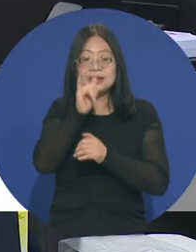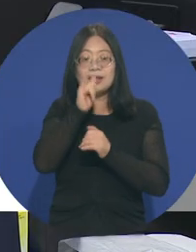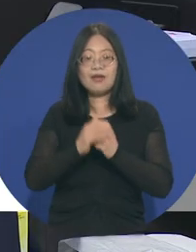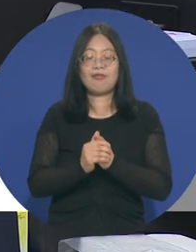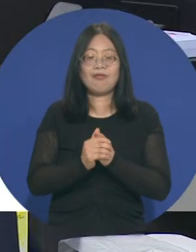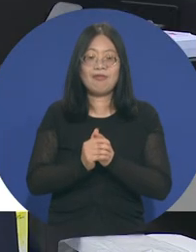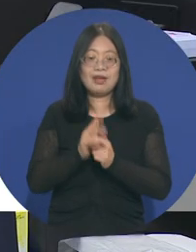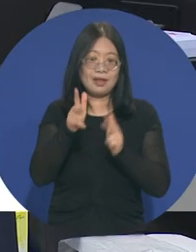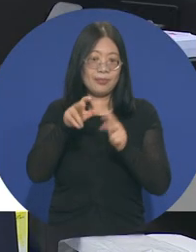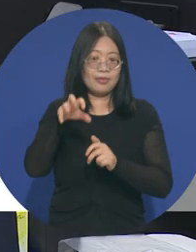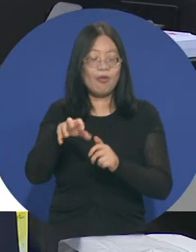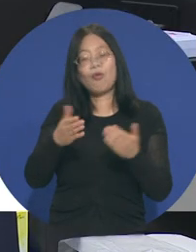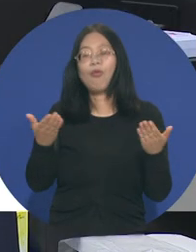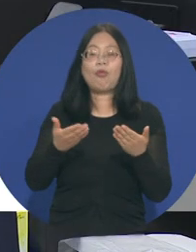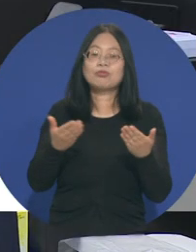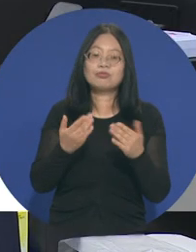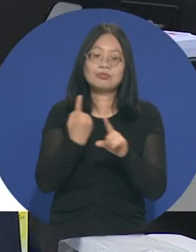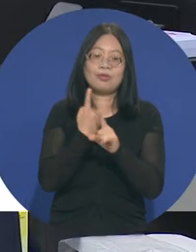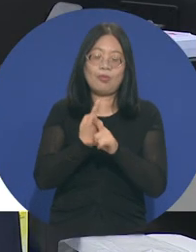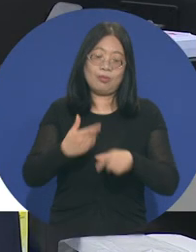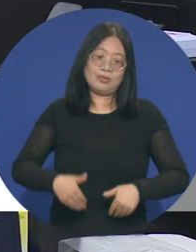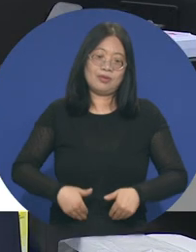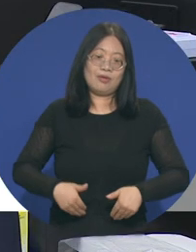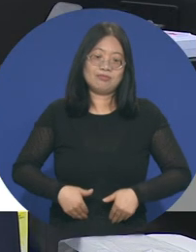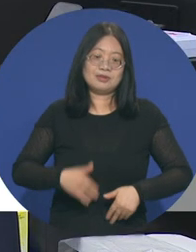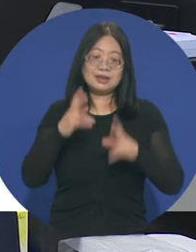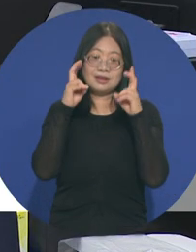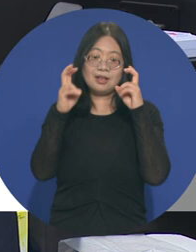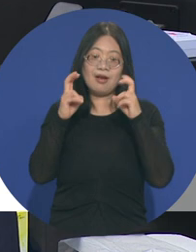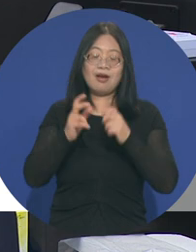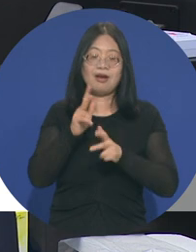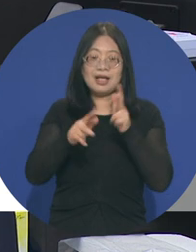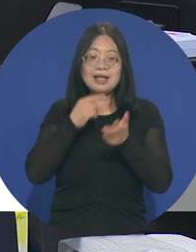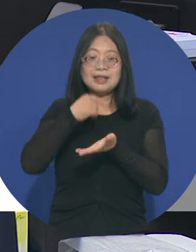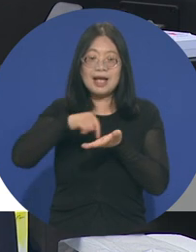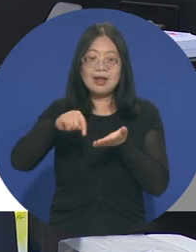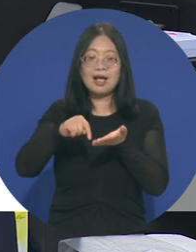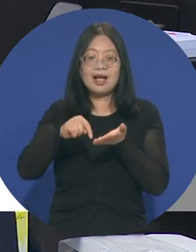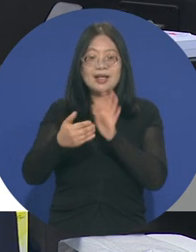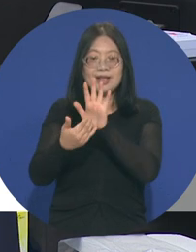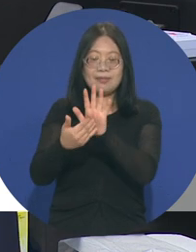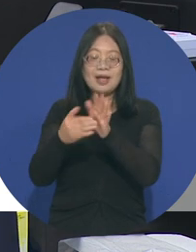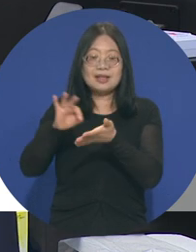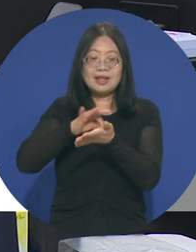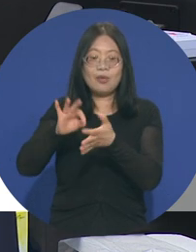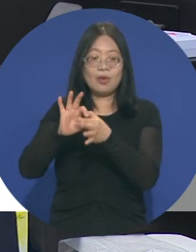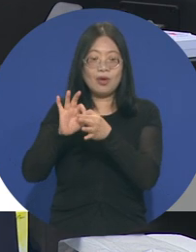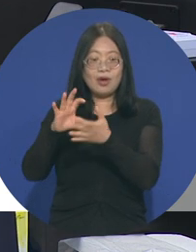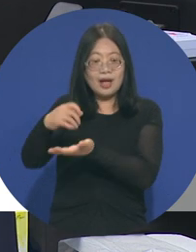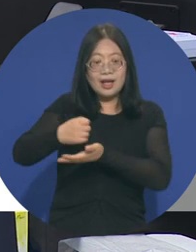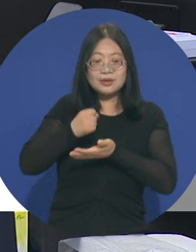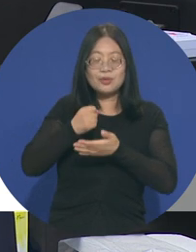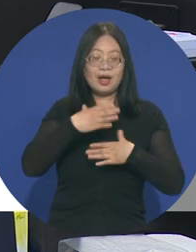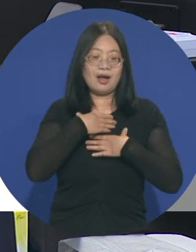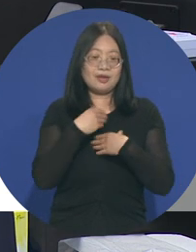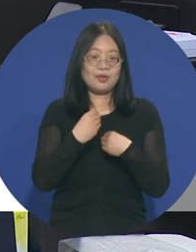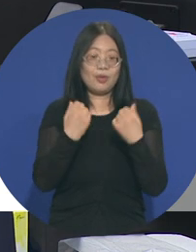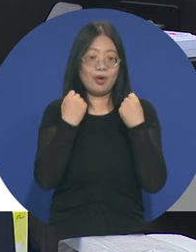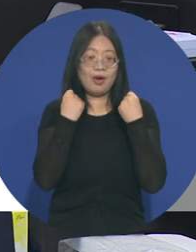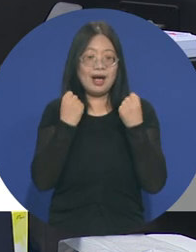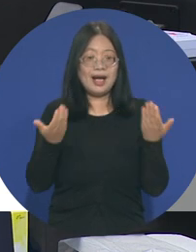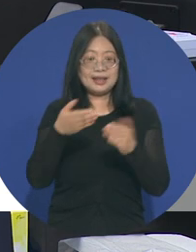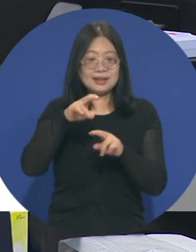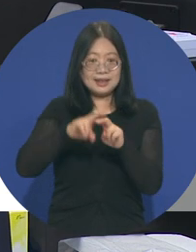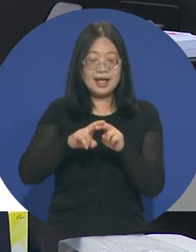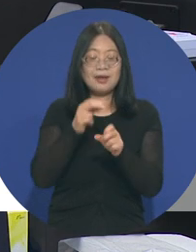환경 개선을 필요로 하는 이 기업체가 산업재해 예방 자금 지원을 통해 안전하고 건강한 일터를